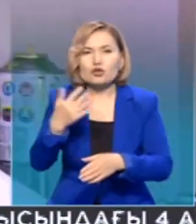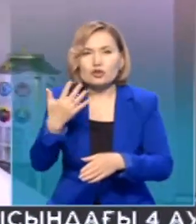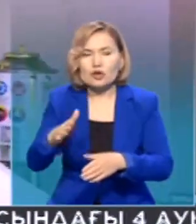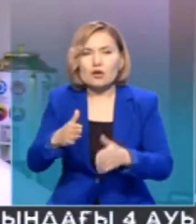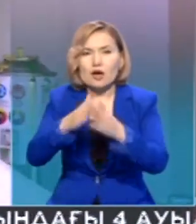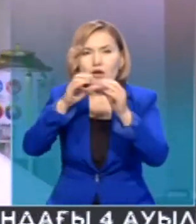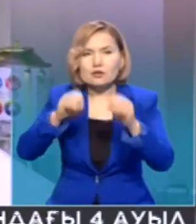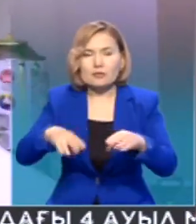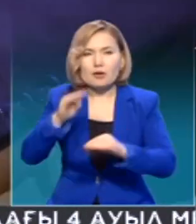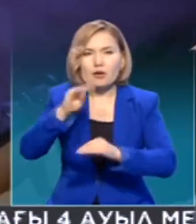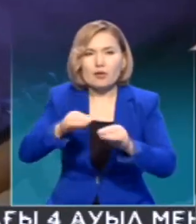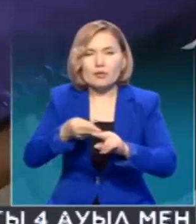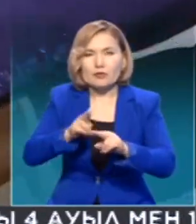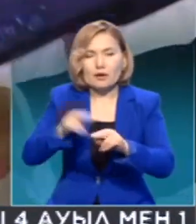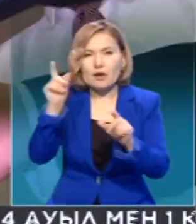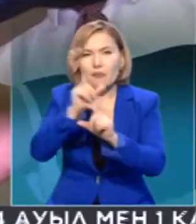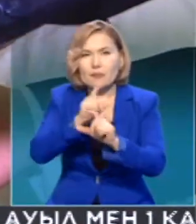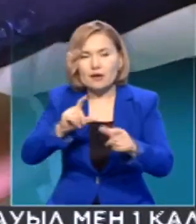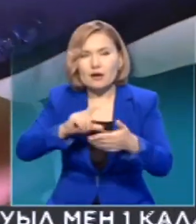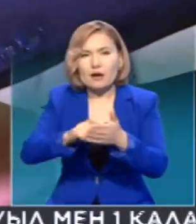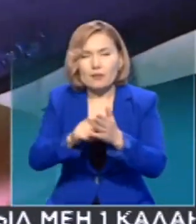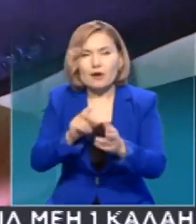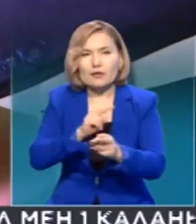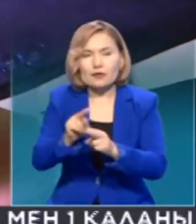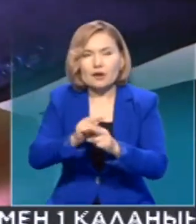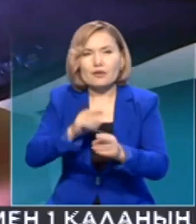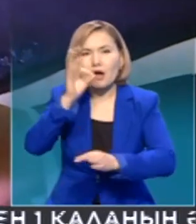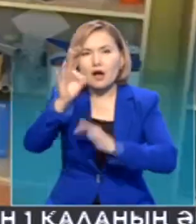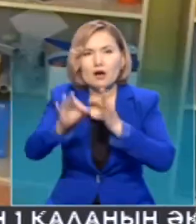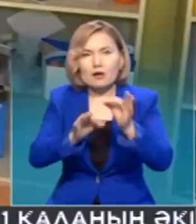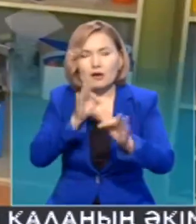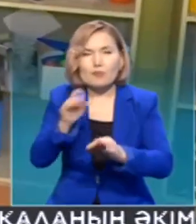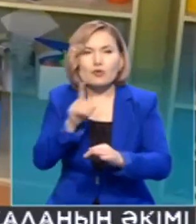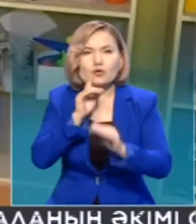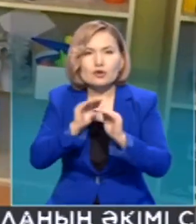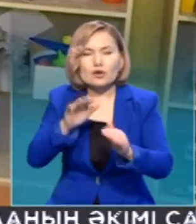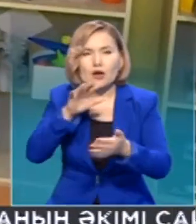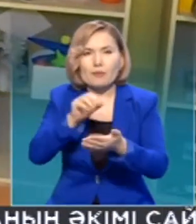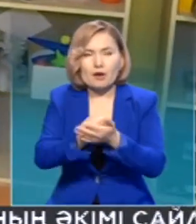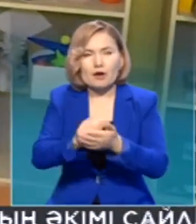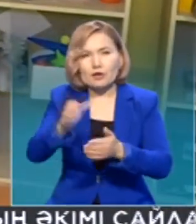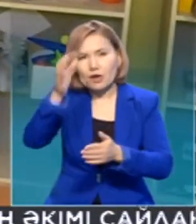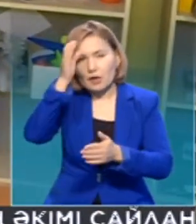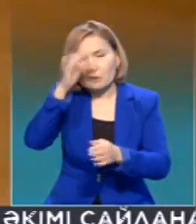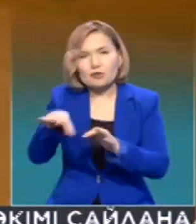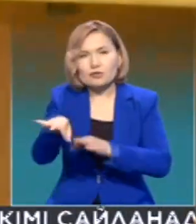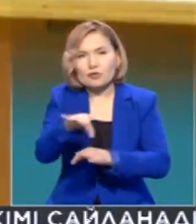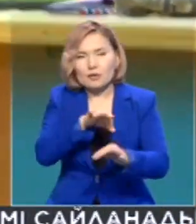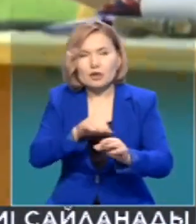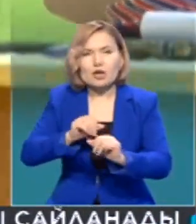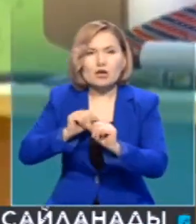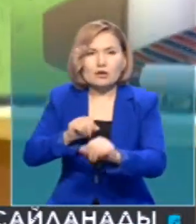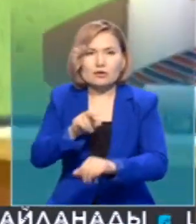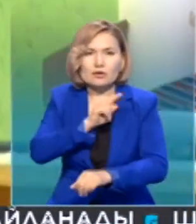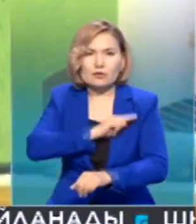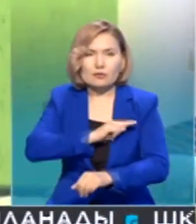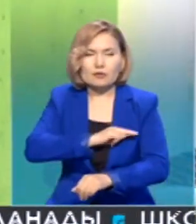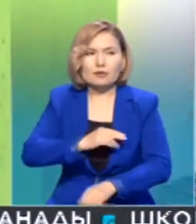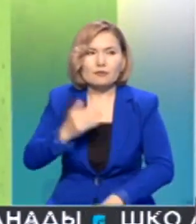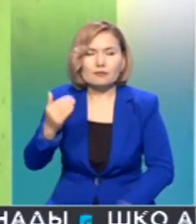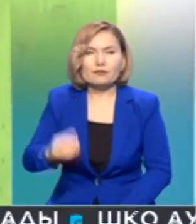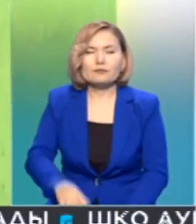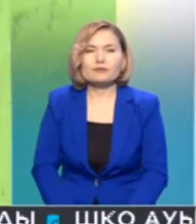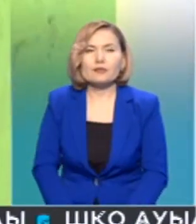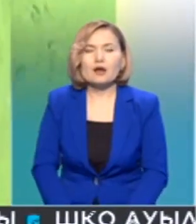құрастырған. Мектеп ішінде ашылған бұл зертханада аспан әлеміне қызығатын шәкірттер ғылыми еңбектерімен айналысады. Ионика